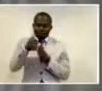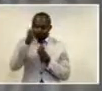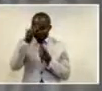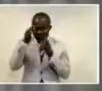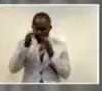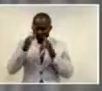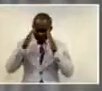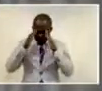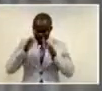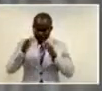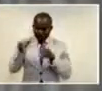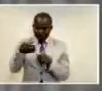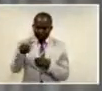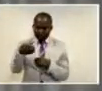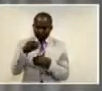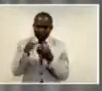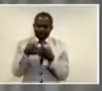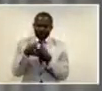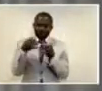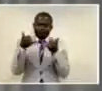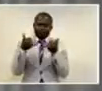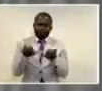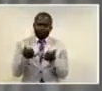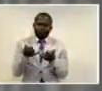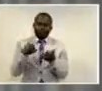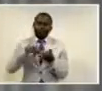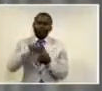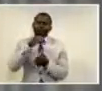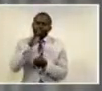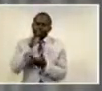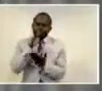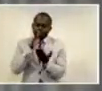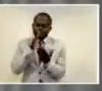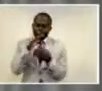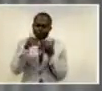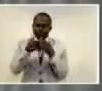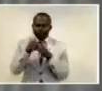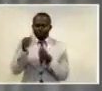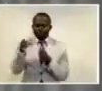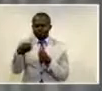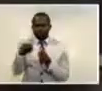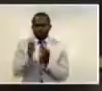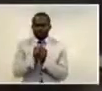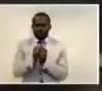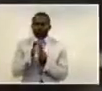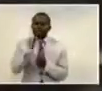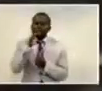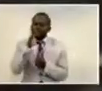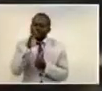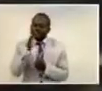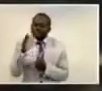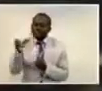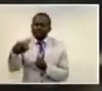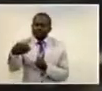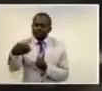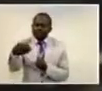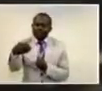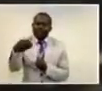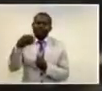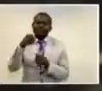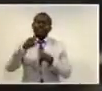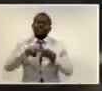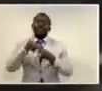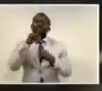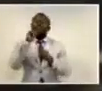commitment ya koperative ubu rero nibyo twari dutegereje kugira ngo koperative urategereza koperative ni cyari gakora